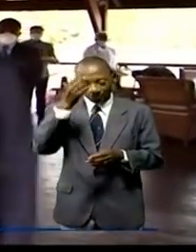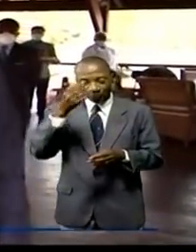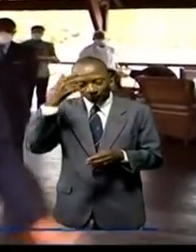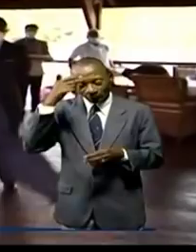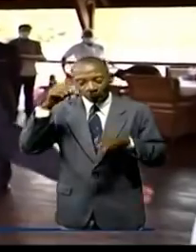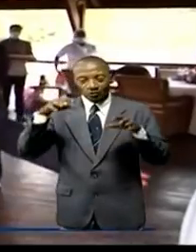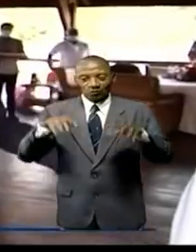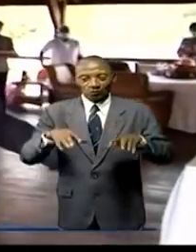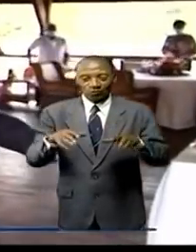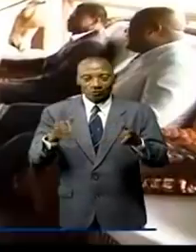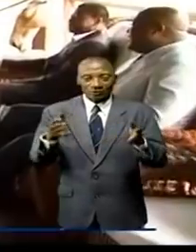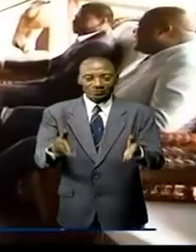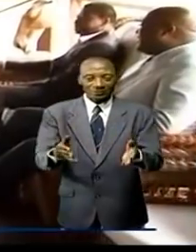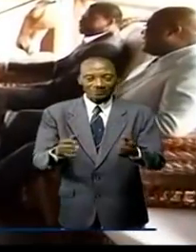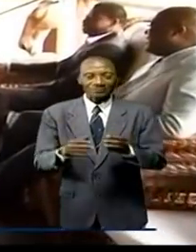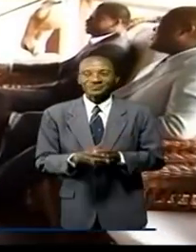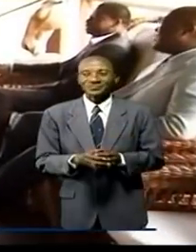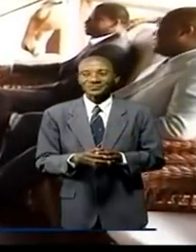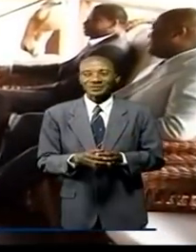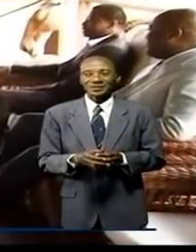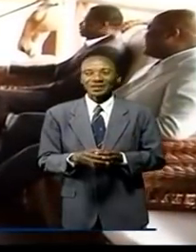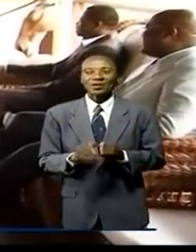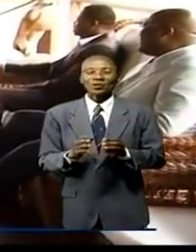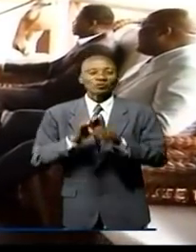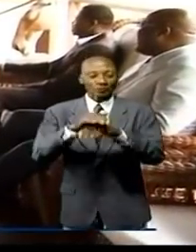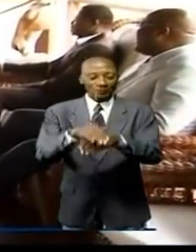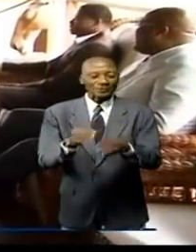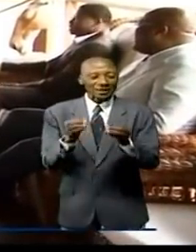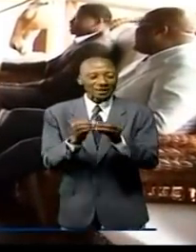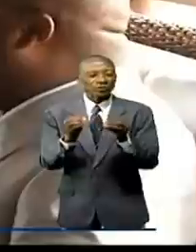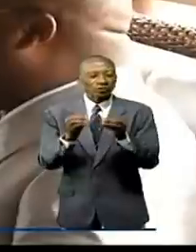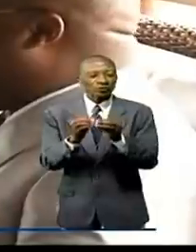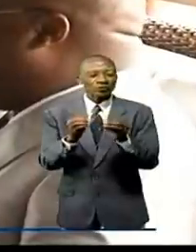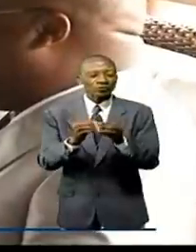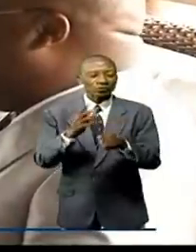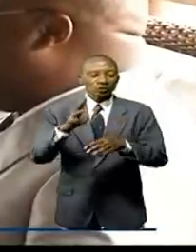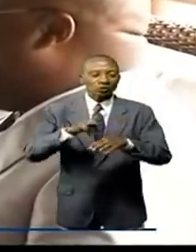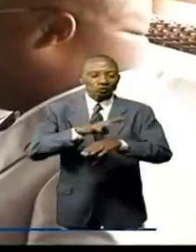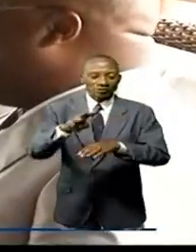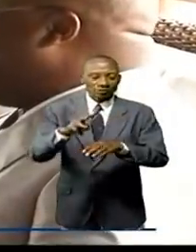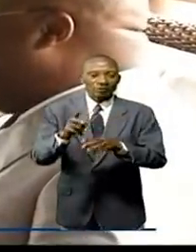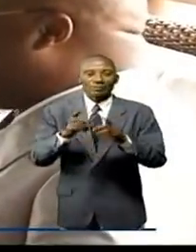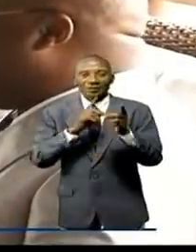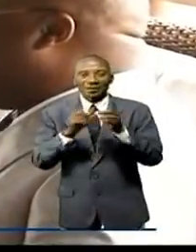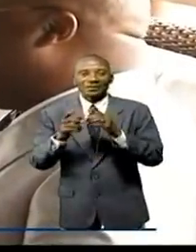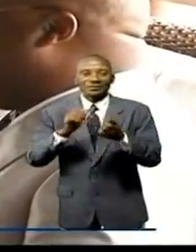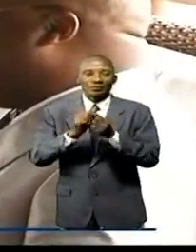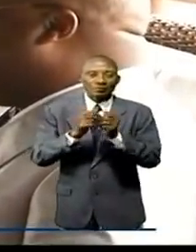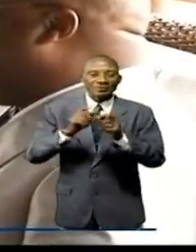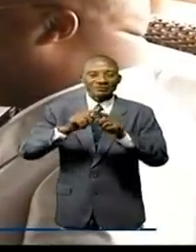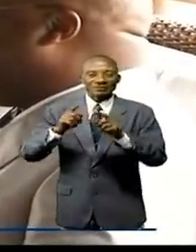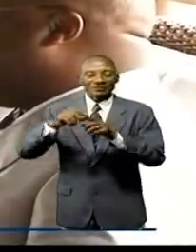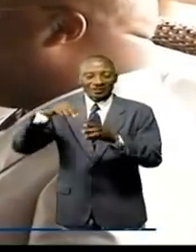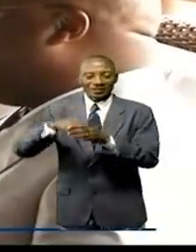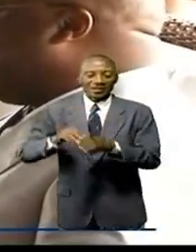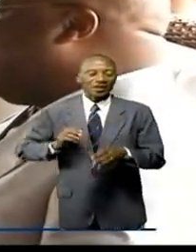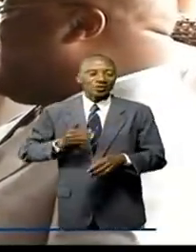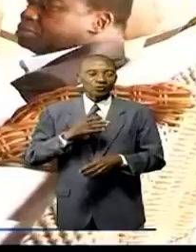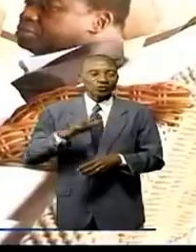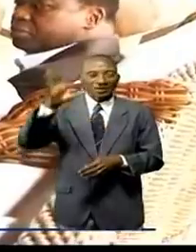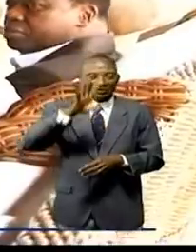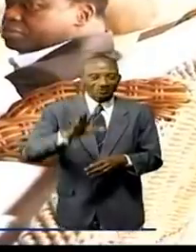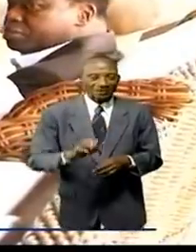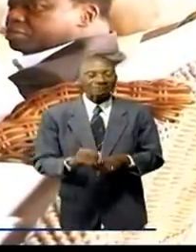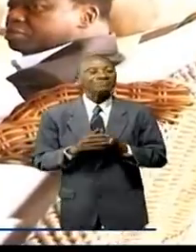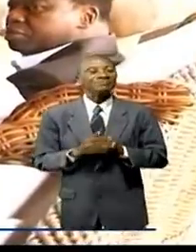Congo ont abordé pendant près de 3 heures des questions d'actualité dans le continent. Au terme de la